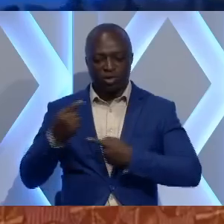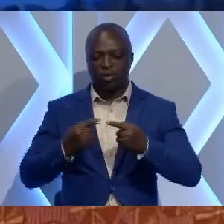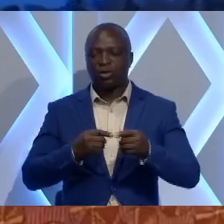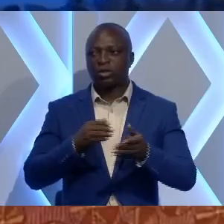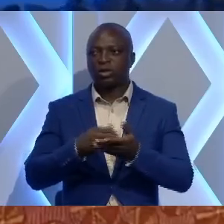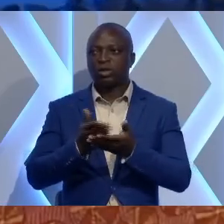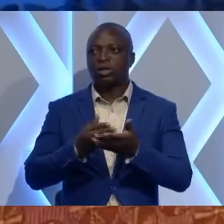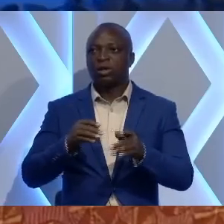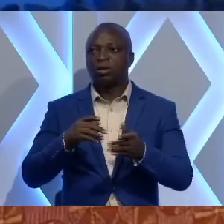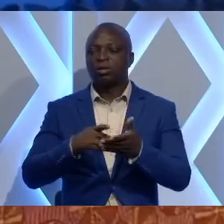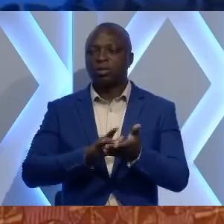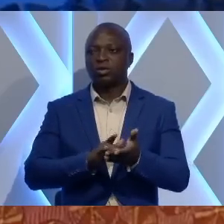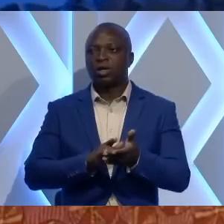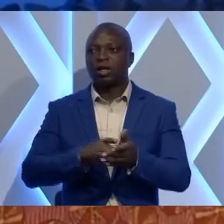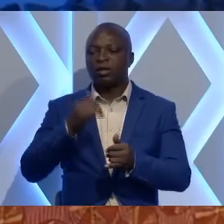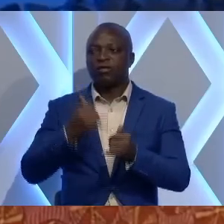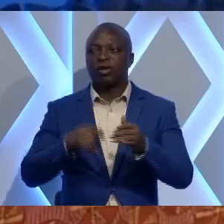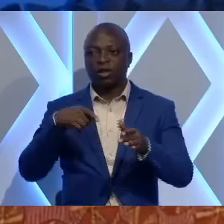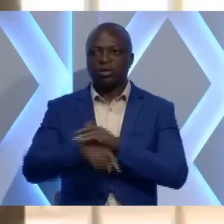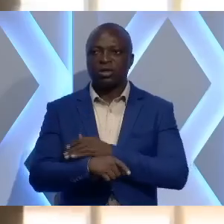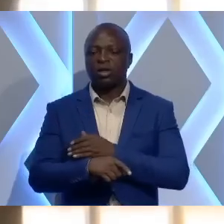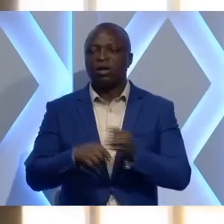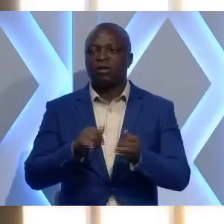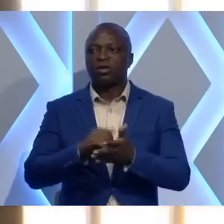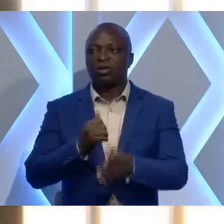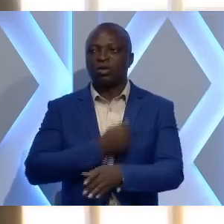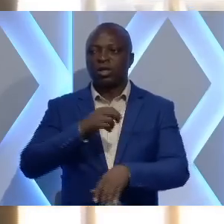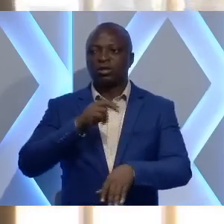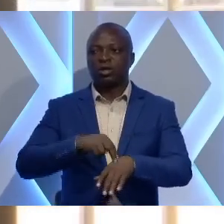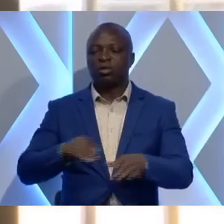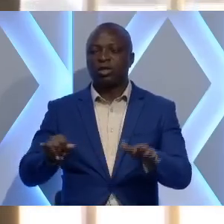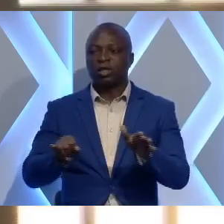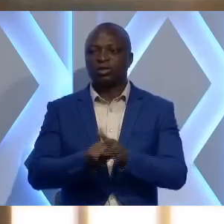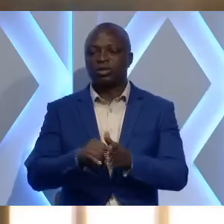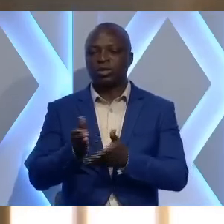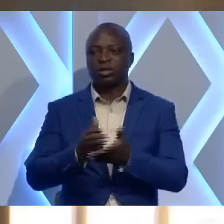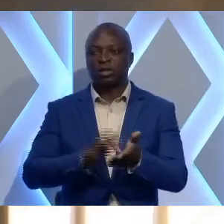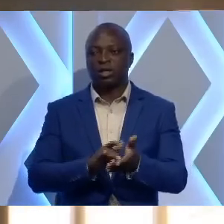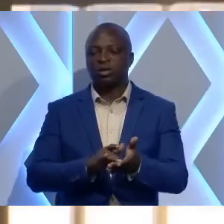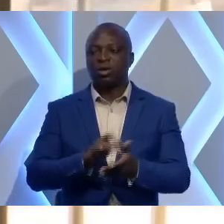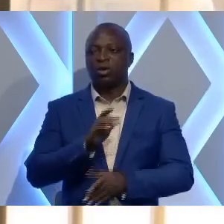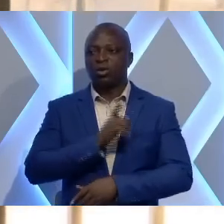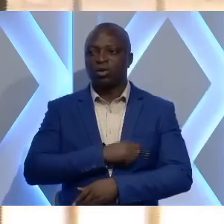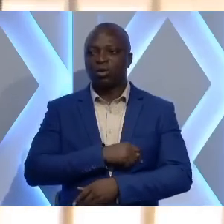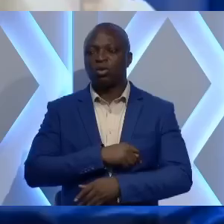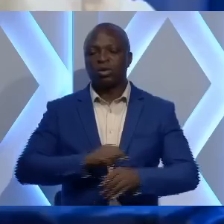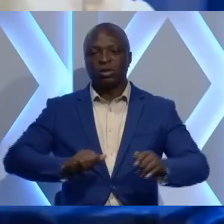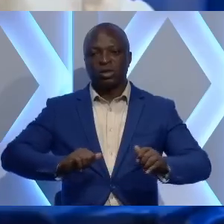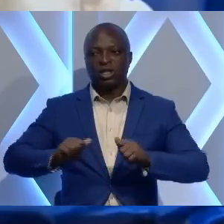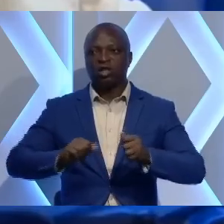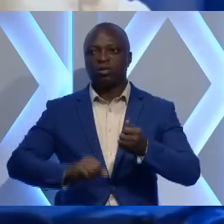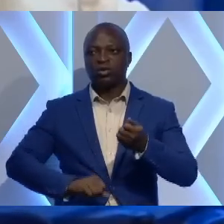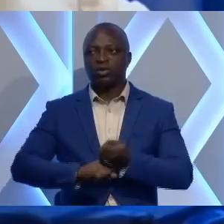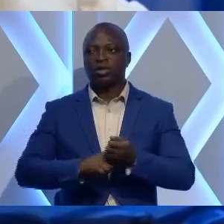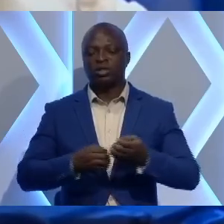produits chimiques à des fins criminelles. L'autorité nationale pour l'interdiction des armes chimiques à Niak, Togo s'active pour soutenir